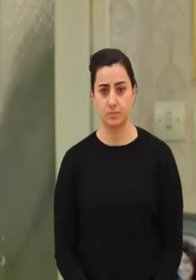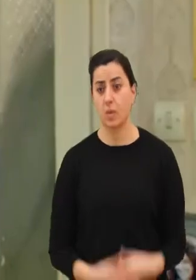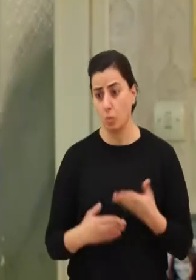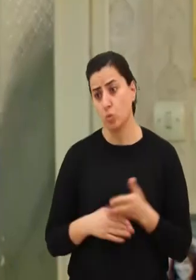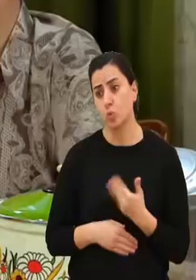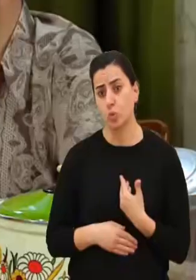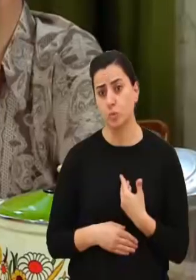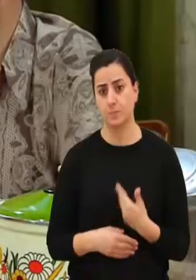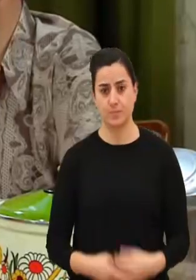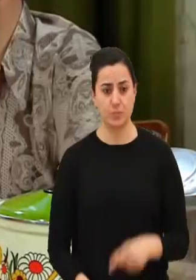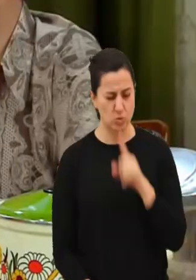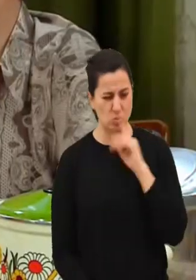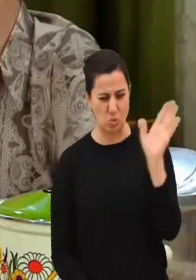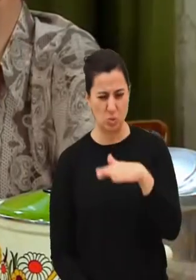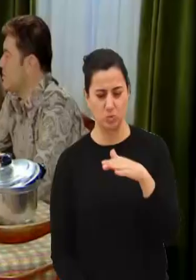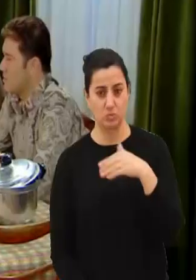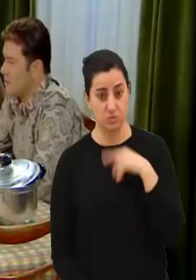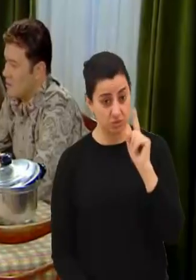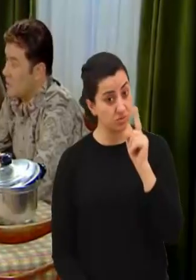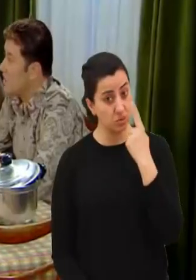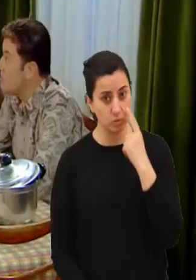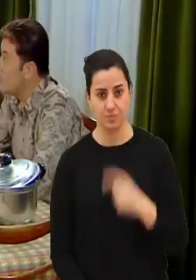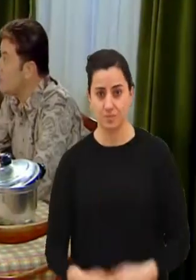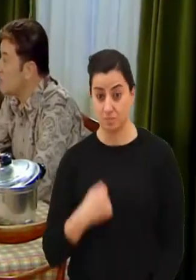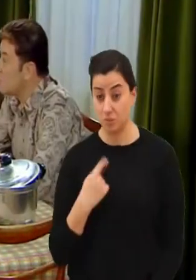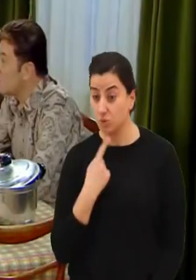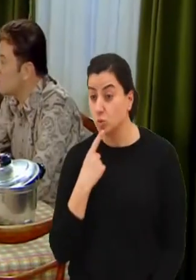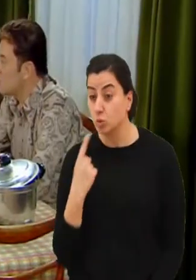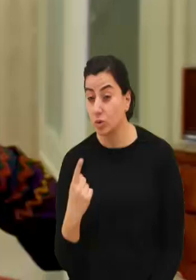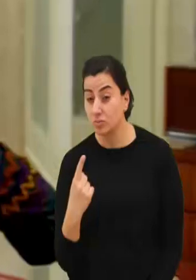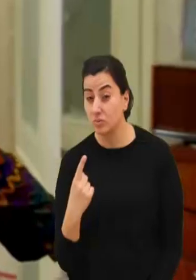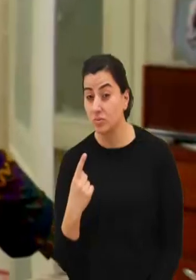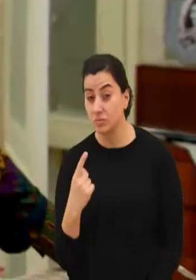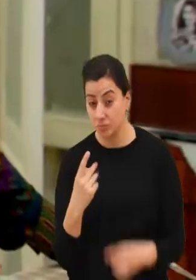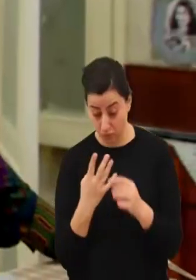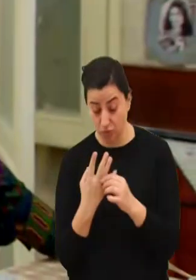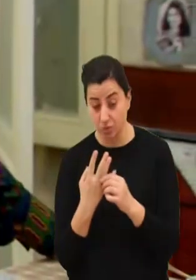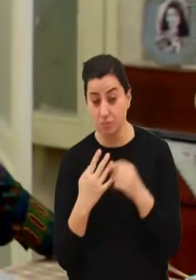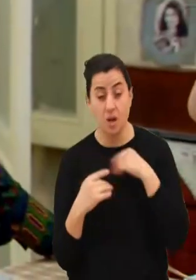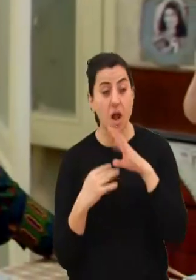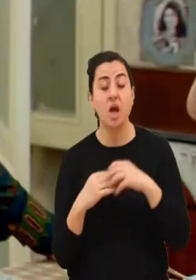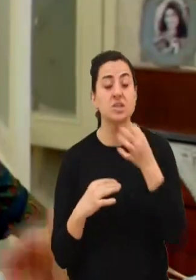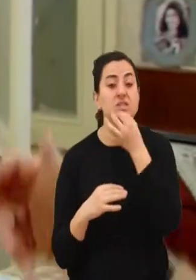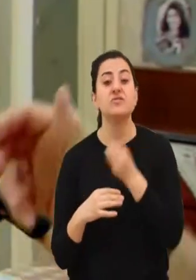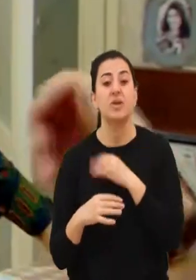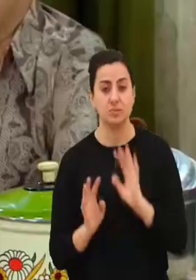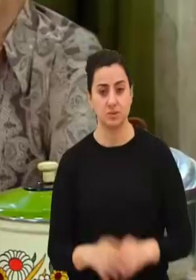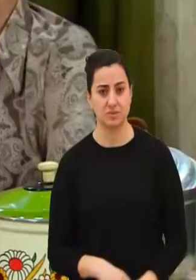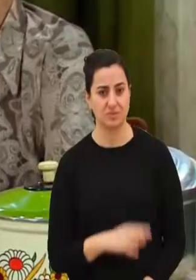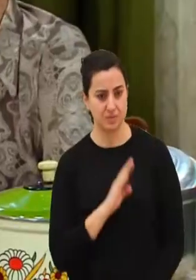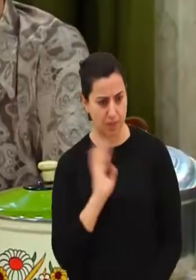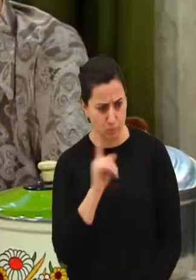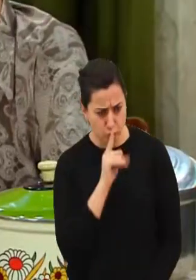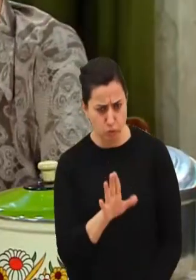Ama öyle. Gebertim seni. Ben sana bir şey söyleyeyim mi Ahmet abi? Parmağımdan o yüzüğü kimse çıkartmaz. Şahin, tamam